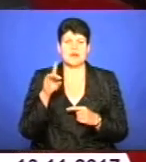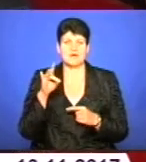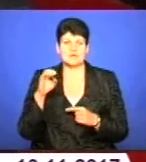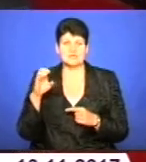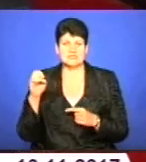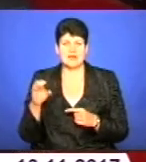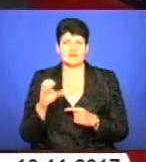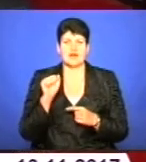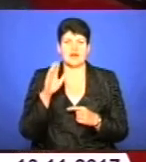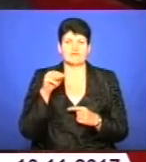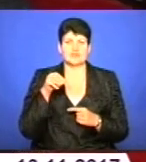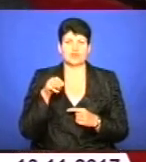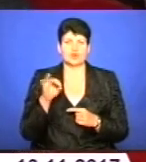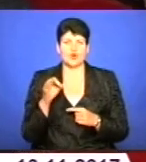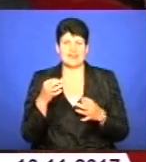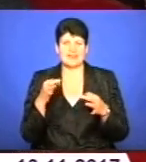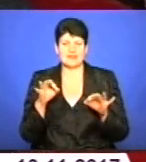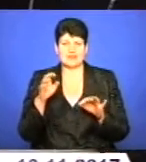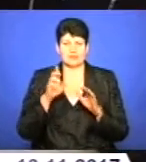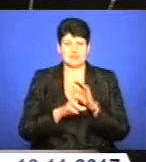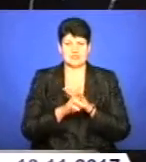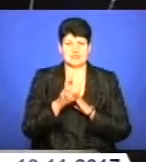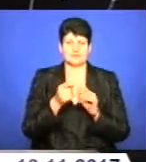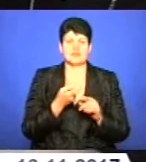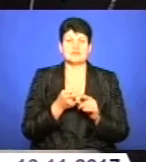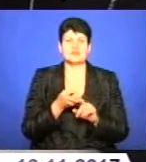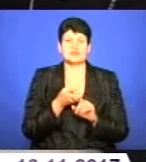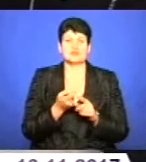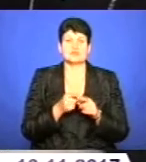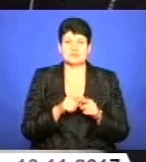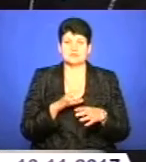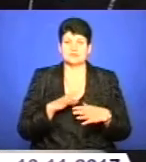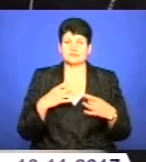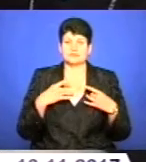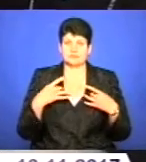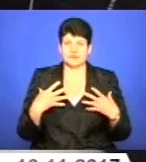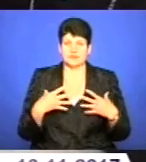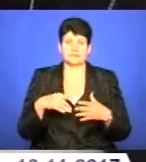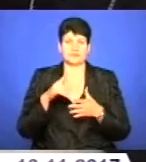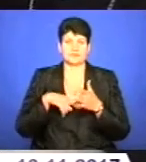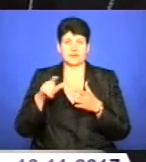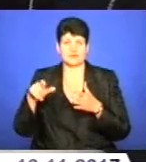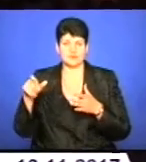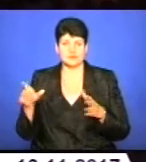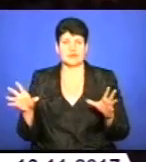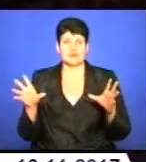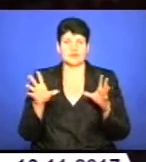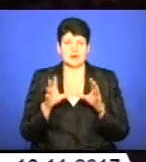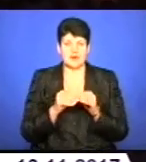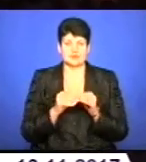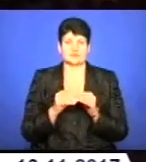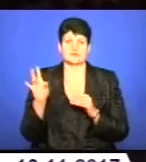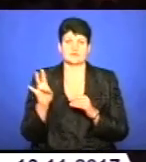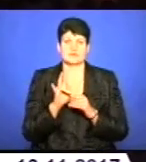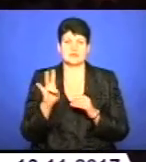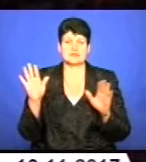церкви. Сьогодні у Тернополі з нагоди ювілейної дати відбулася урочиста академія. Віряни разом із священнослужителями співали духовні